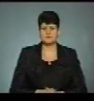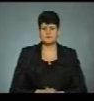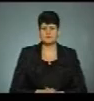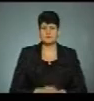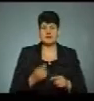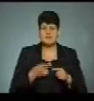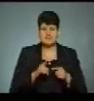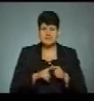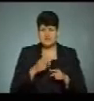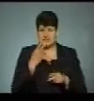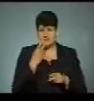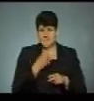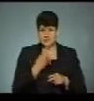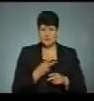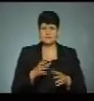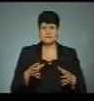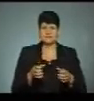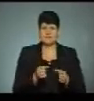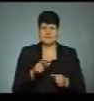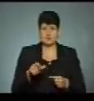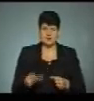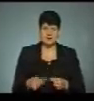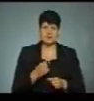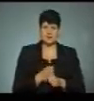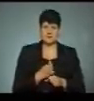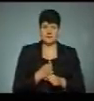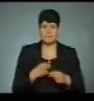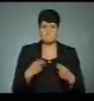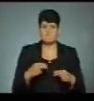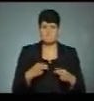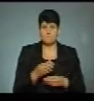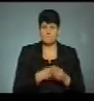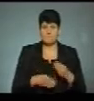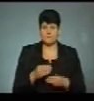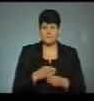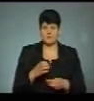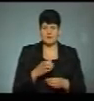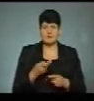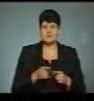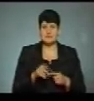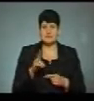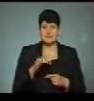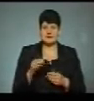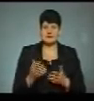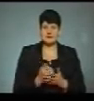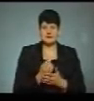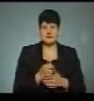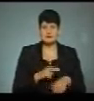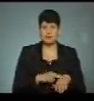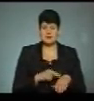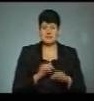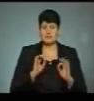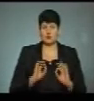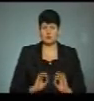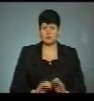Це оперативне відео із затримання осіб, яких підозрюють у виготовленні та продажі підробленого алкоголю. Підпільний цех виявили працівники поліції та